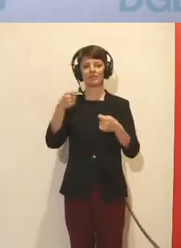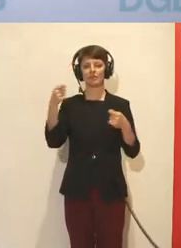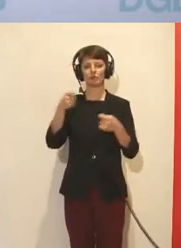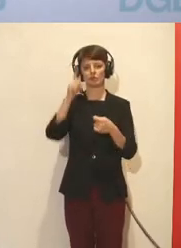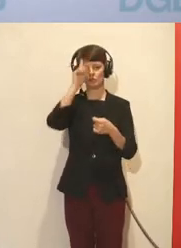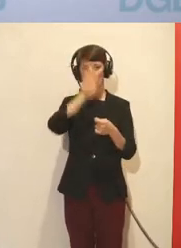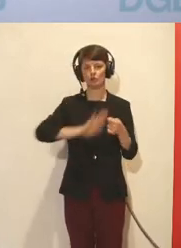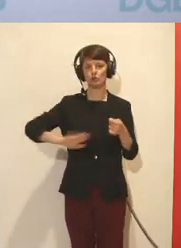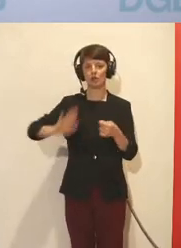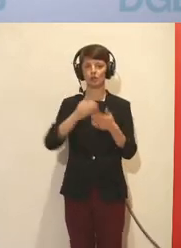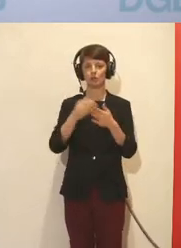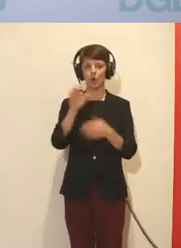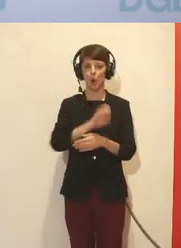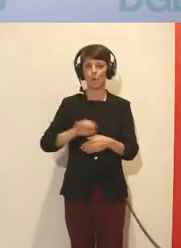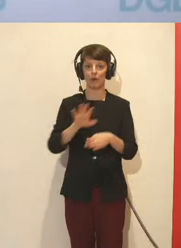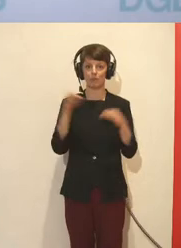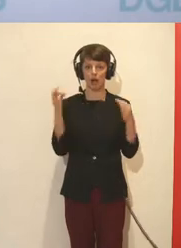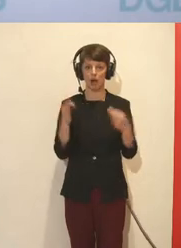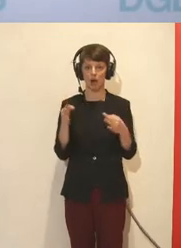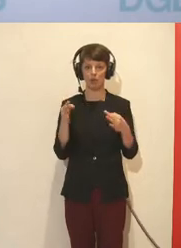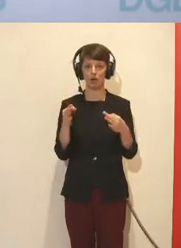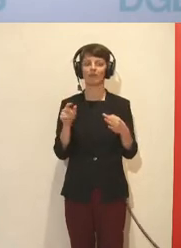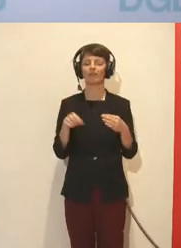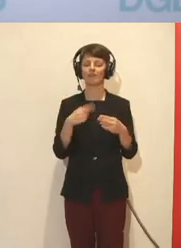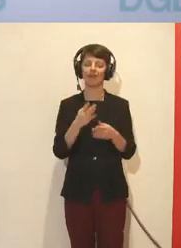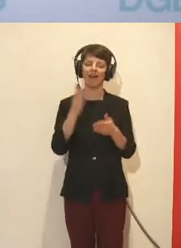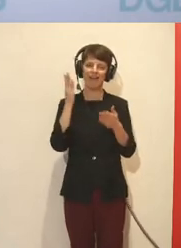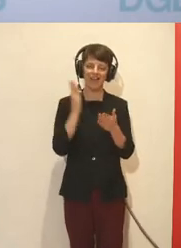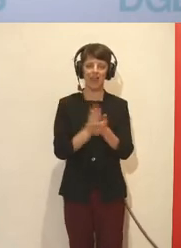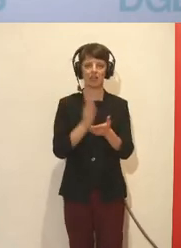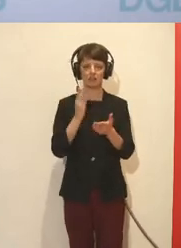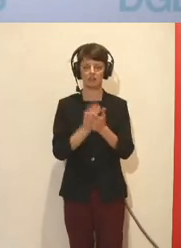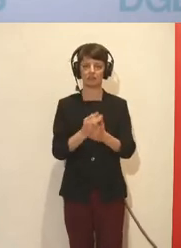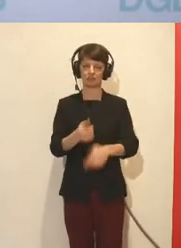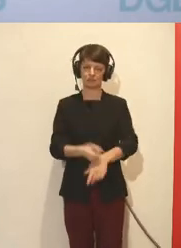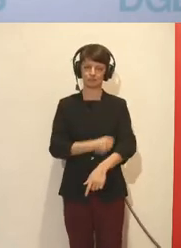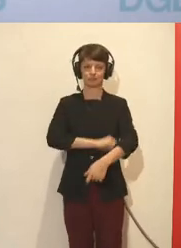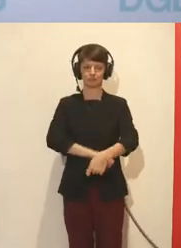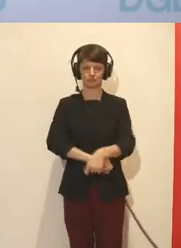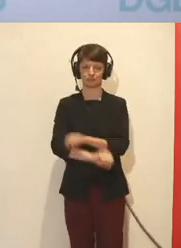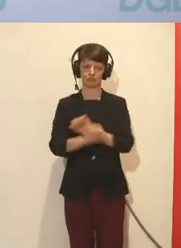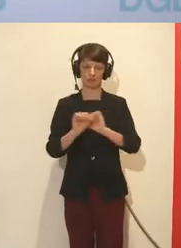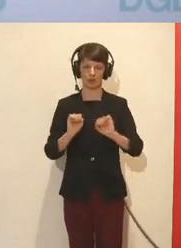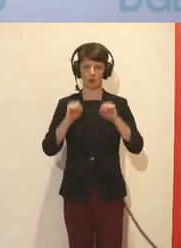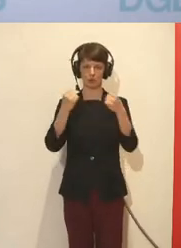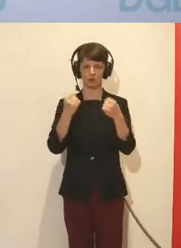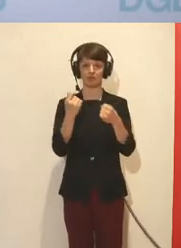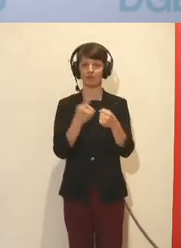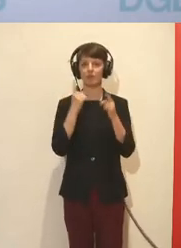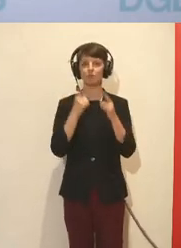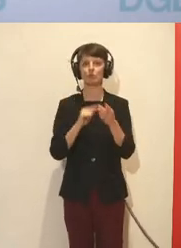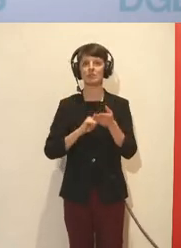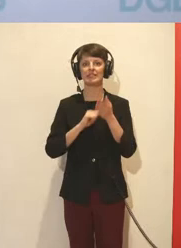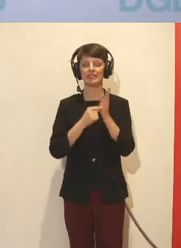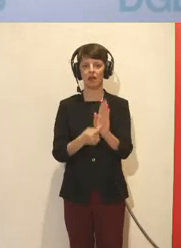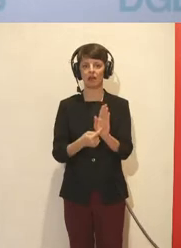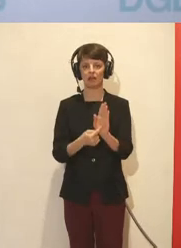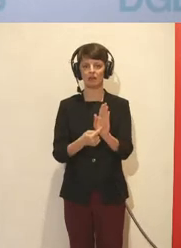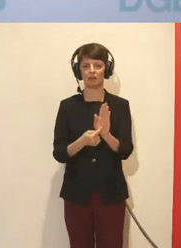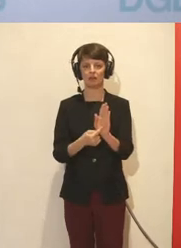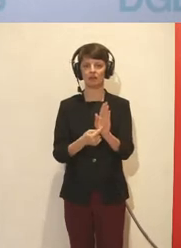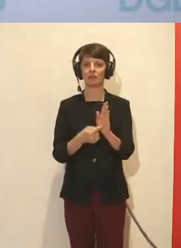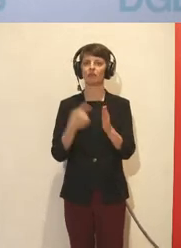die wir in europa brauchen endlich anpacken nur wenn wir zeigen können dass wir mit